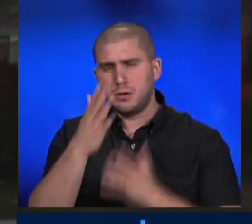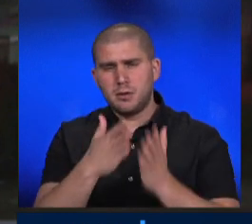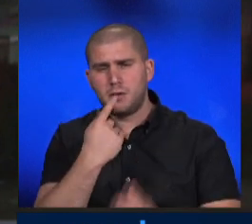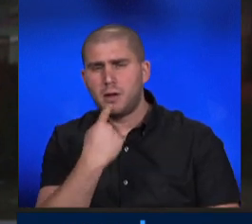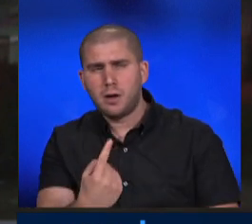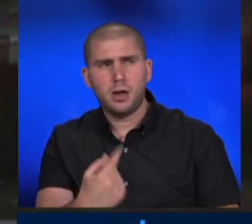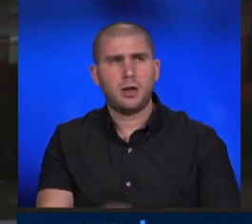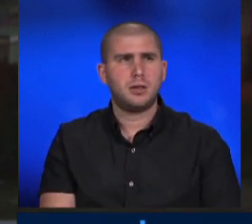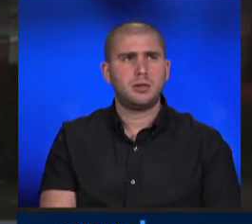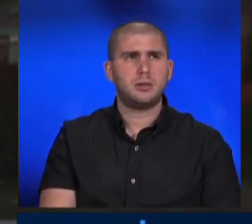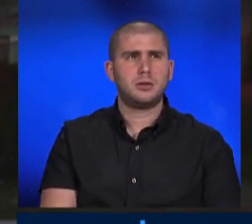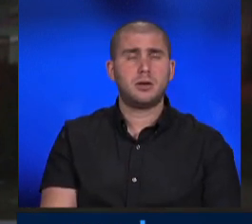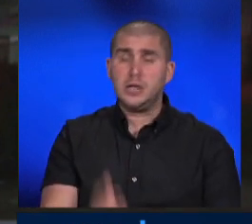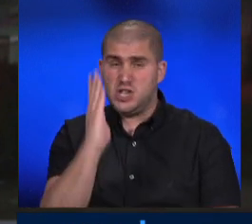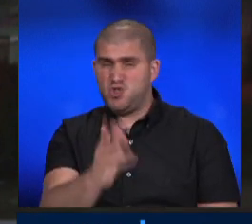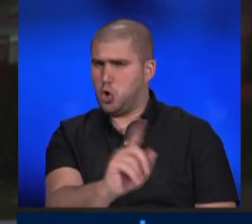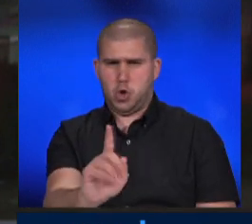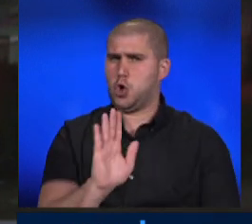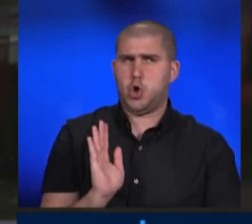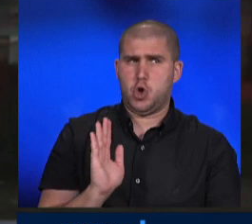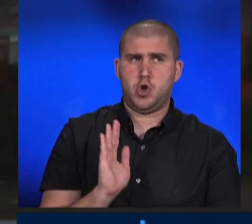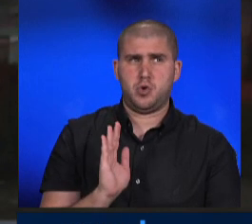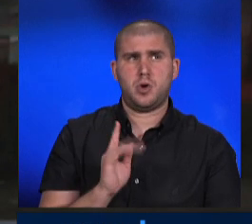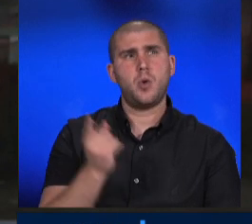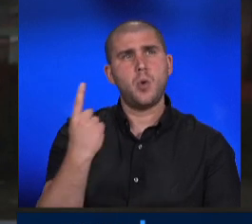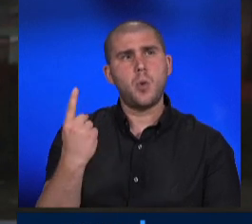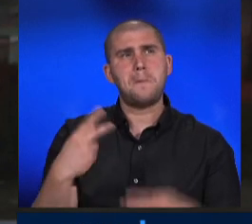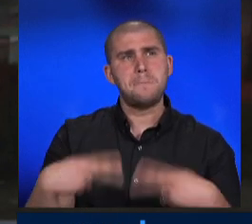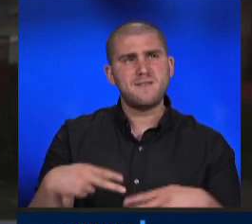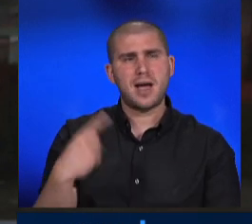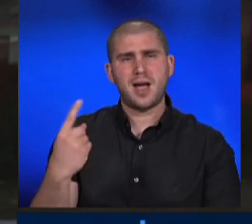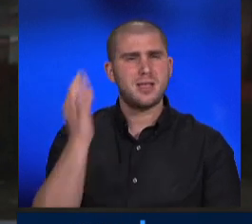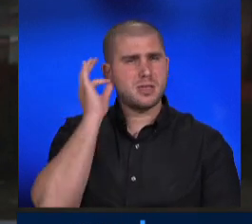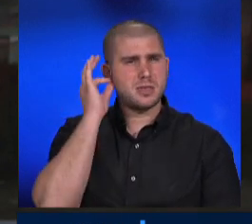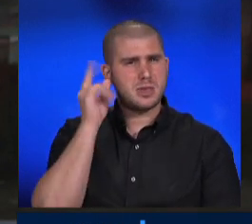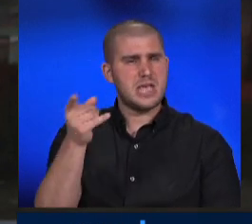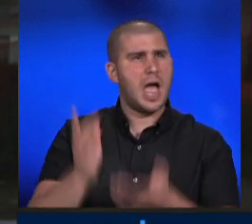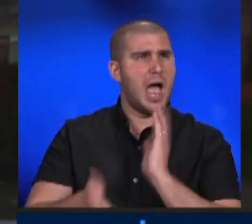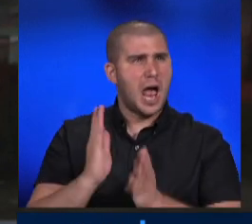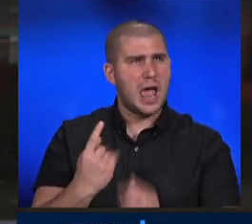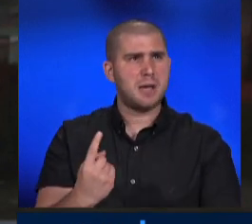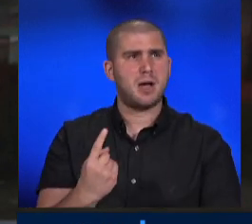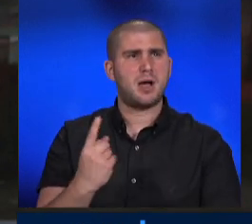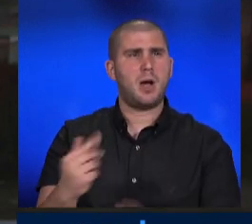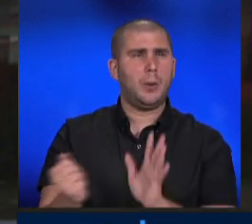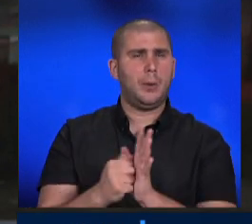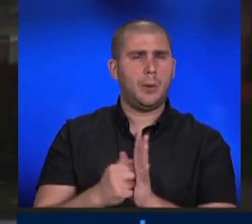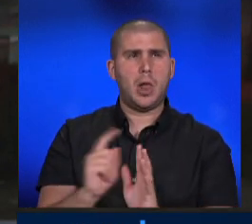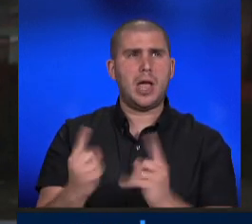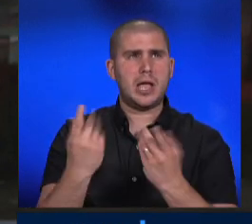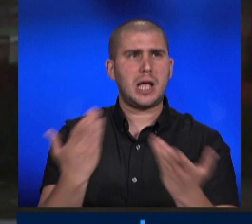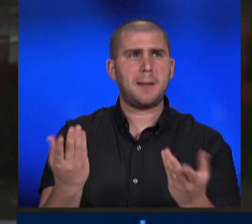להגיד לא ישירות שהוא מפחד שהיא אלימה ושחלילה לא יקרה